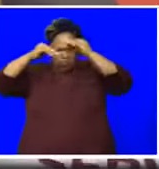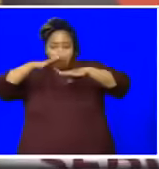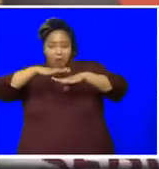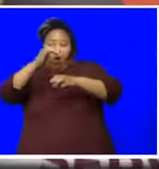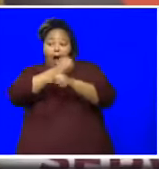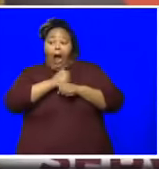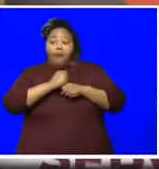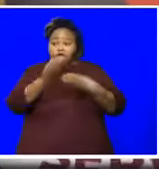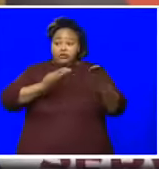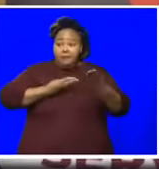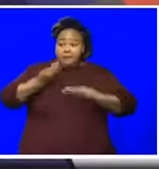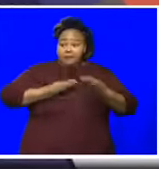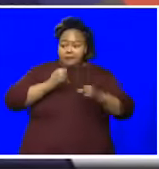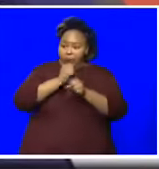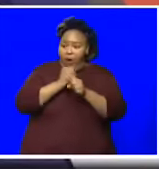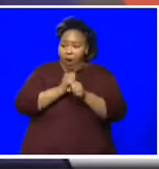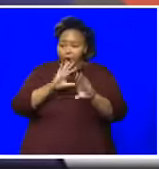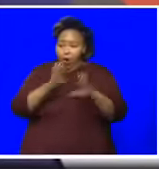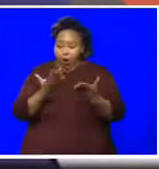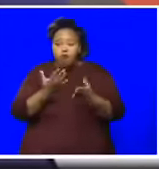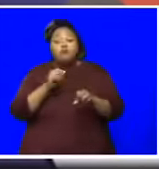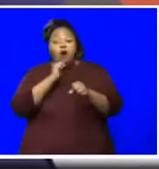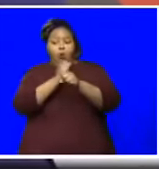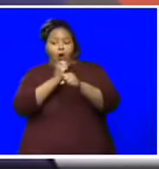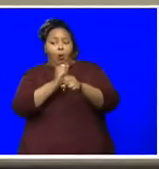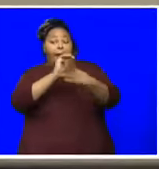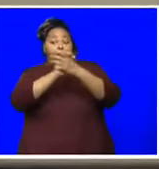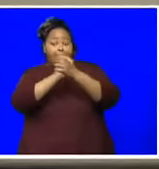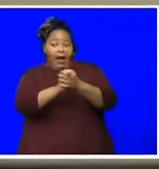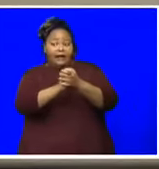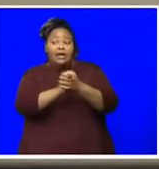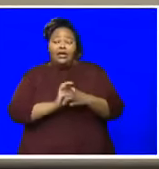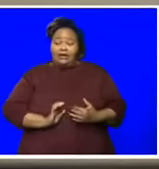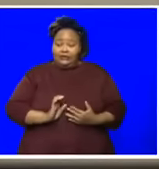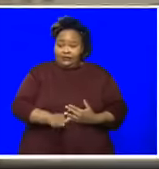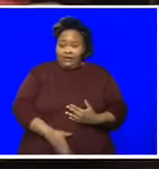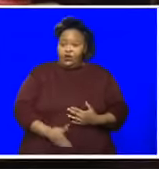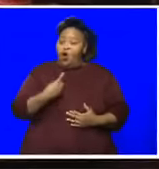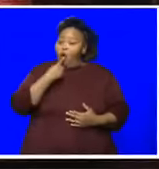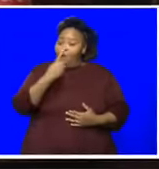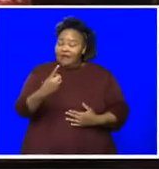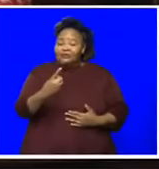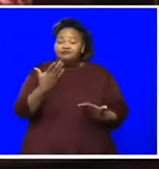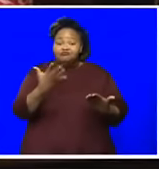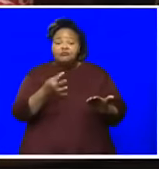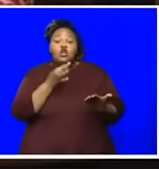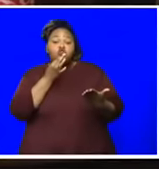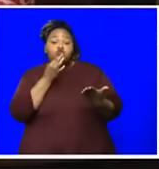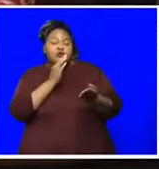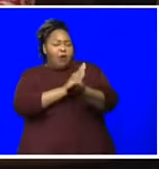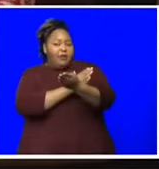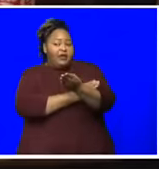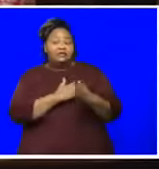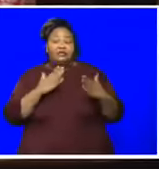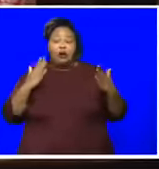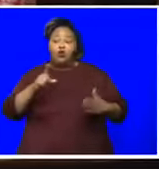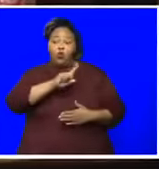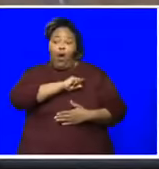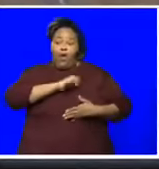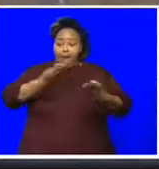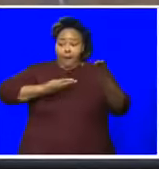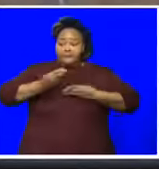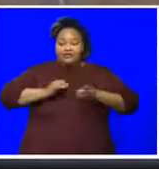loluchutshwa iMTN ibambisene neSEDCO uthi lokhu kutawubasita kakhulu bantu labasha bathuthukise amabhizinisi